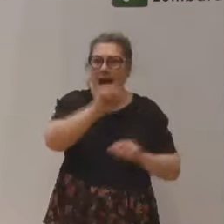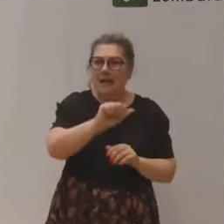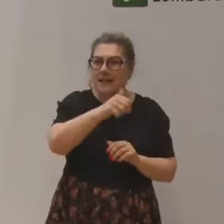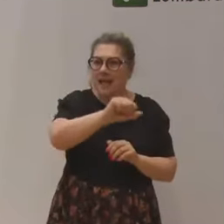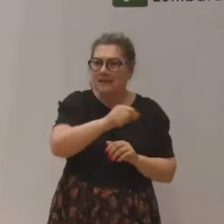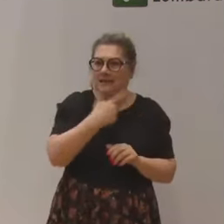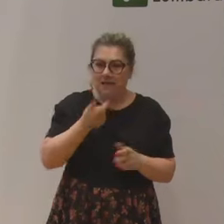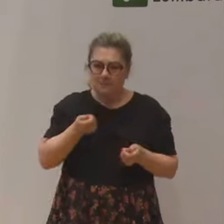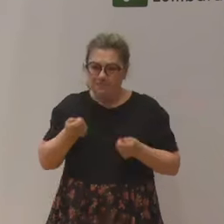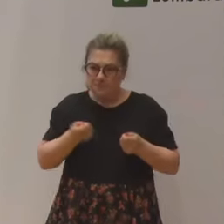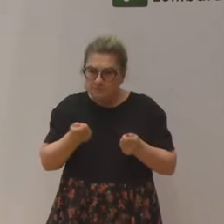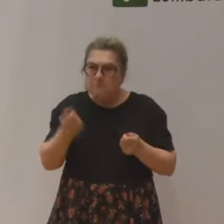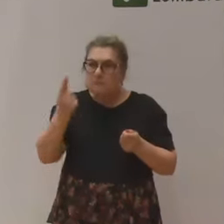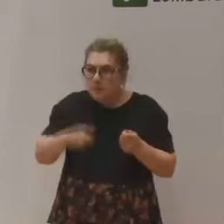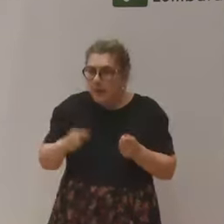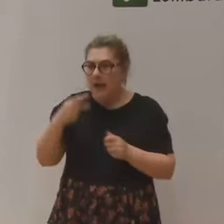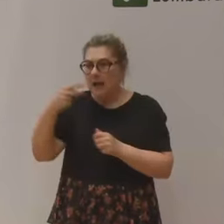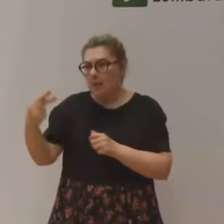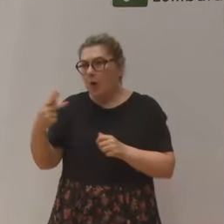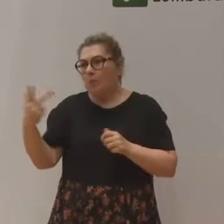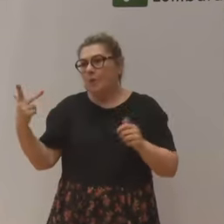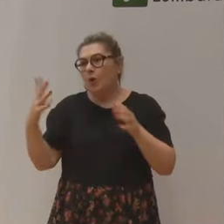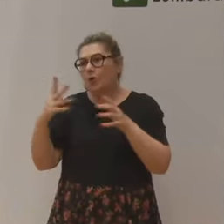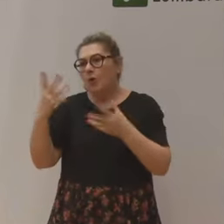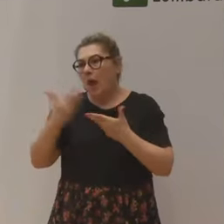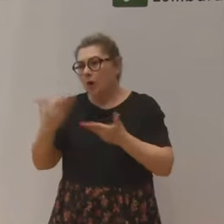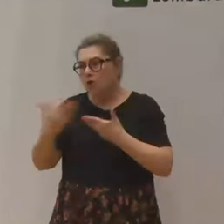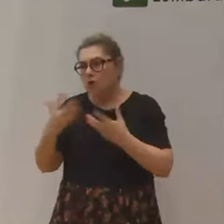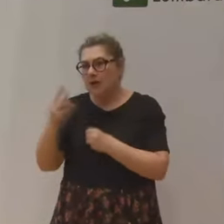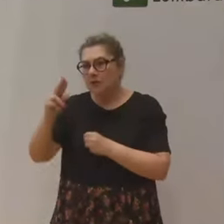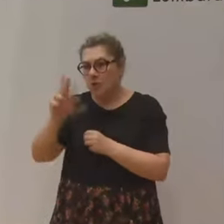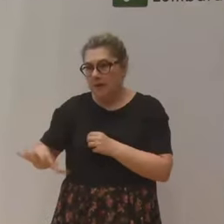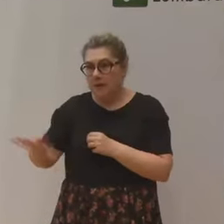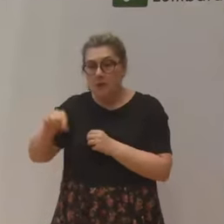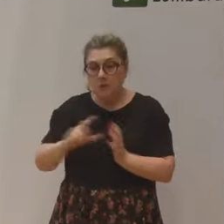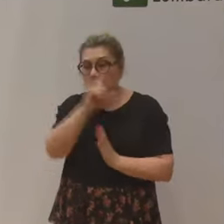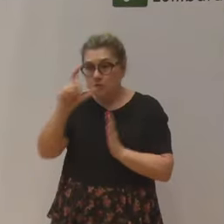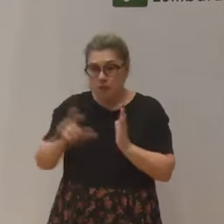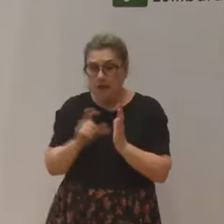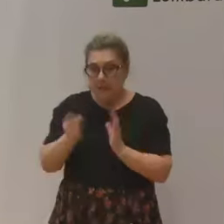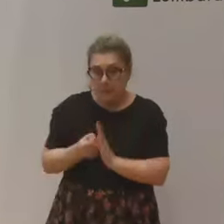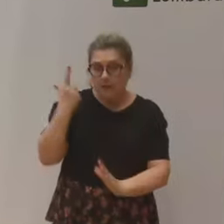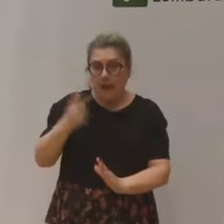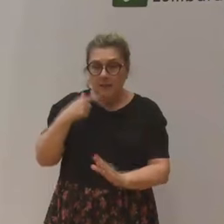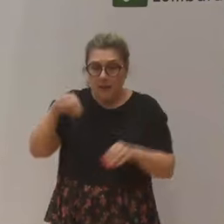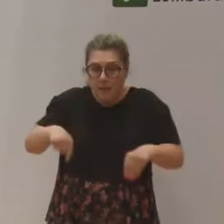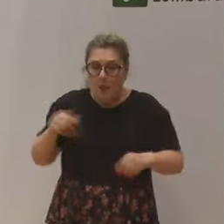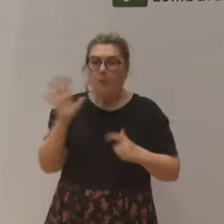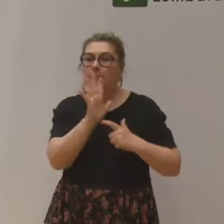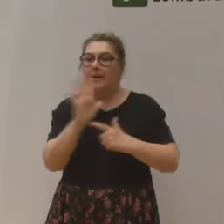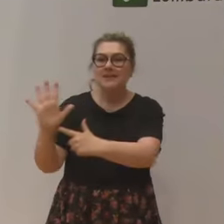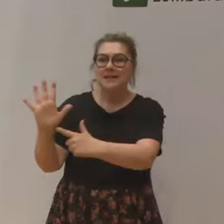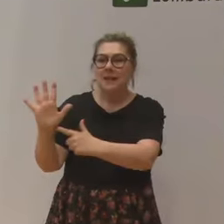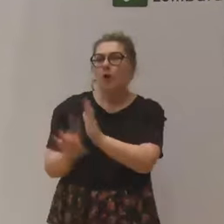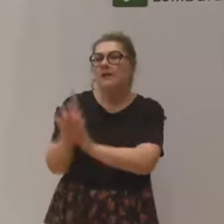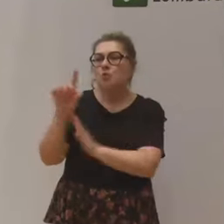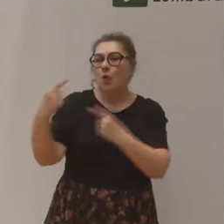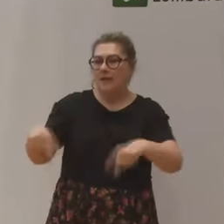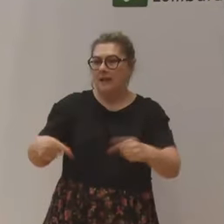per nome e conto di Regione Lombardia. Quindi oggi è una giornata importante perché siamo qui a presentare i risultati